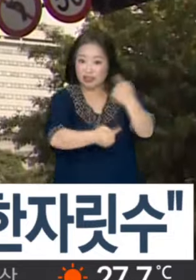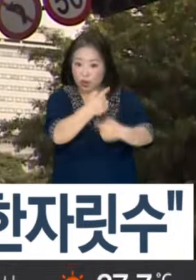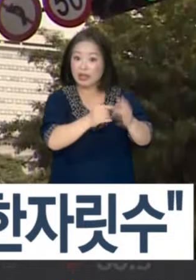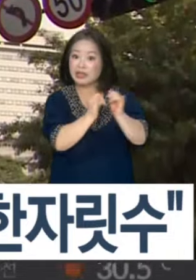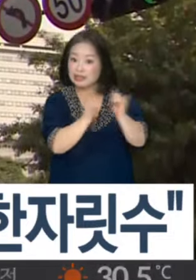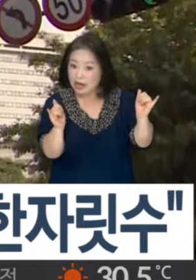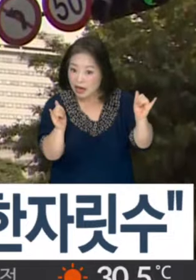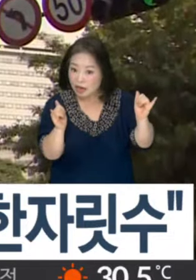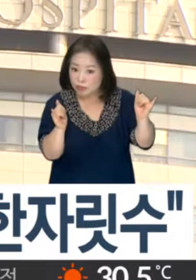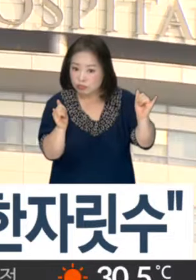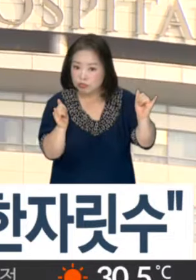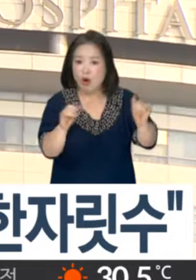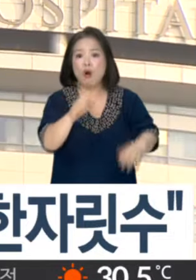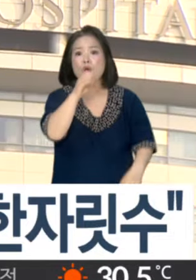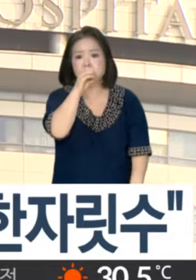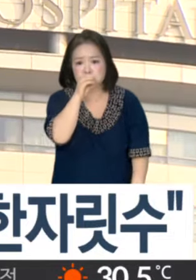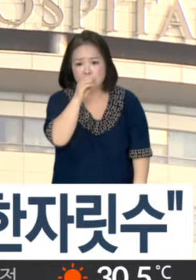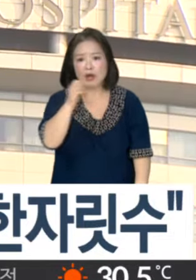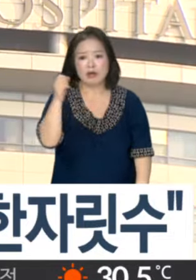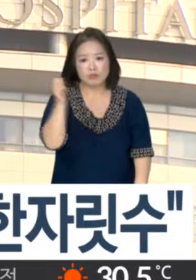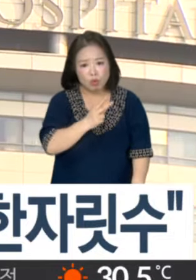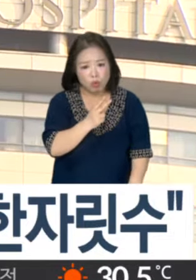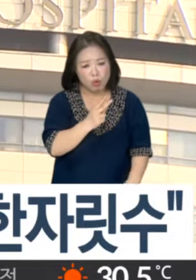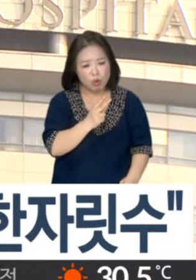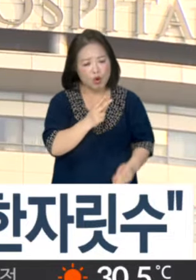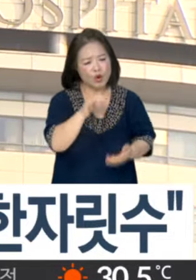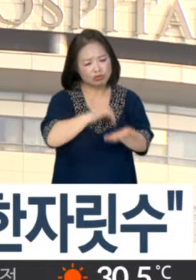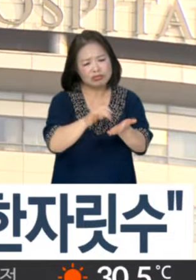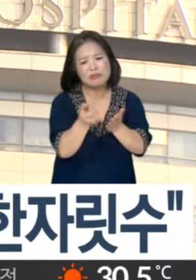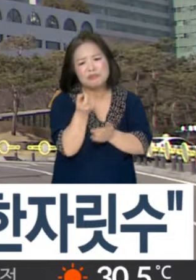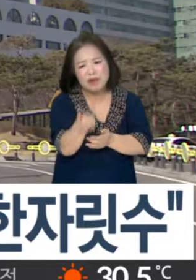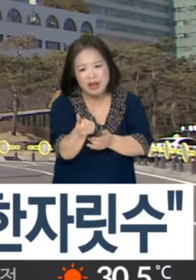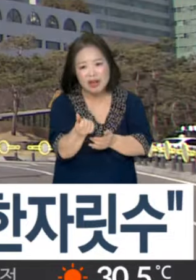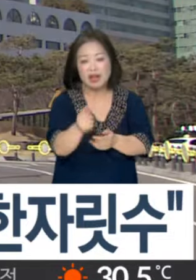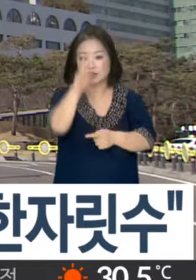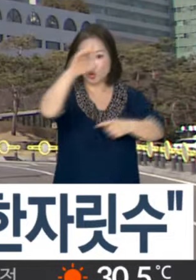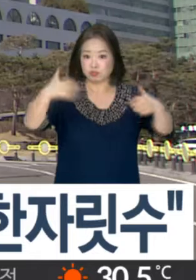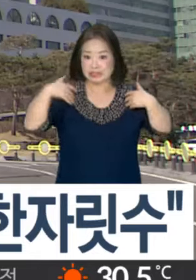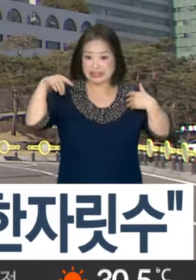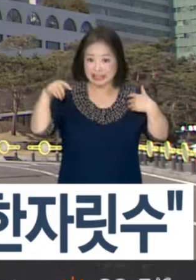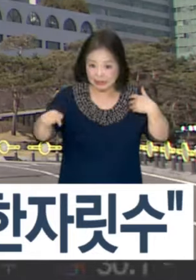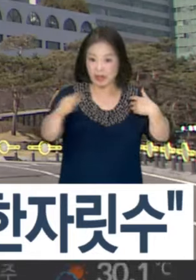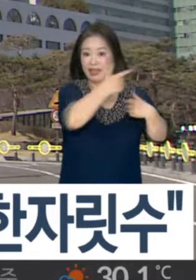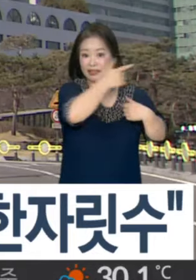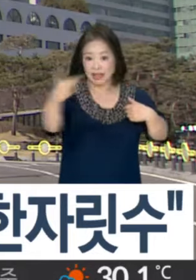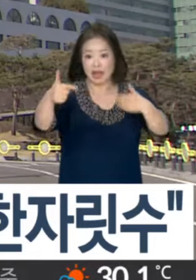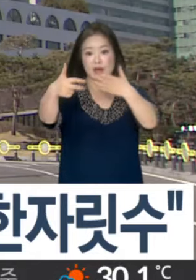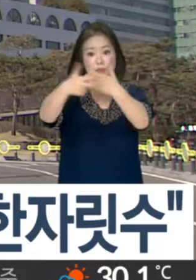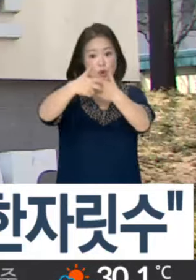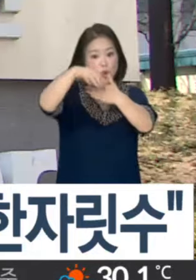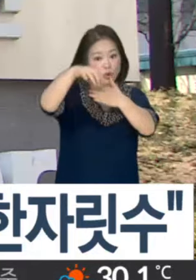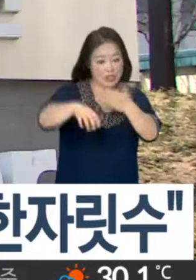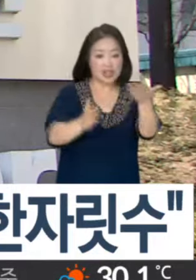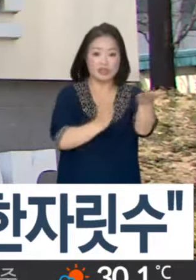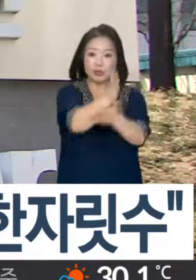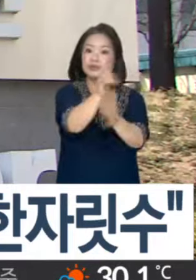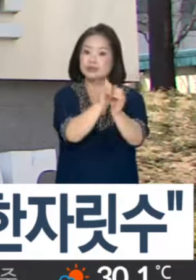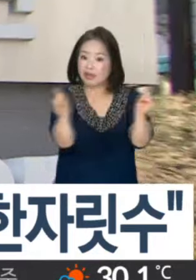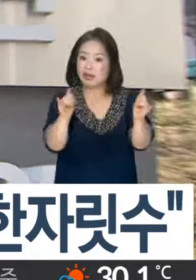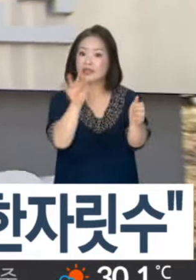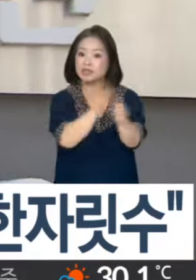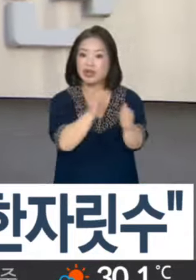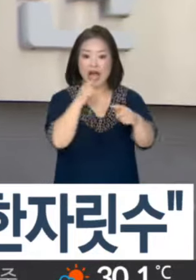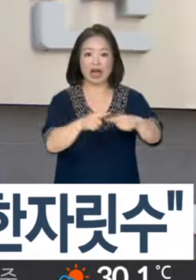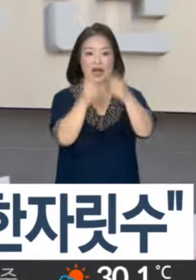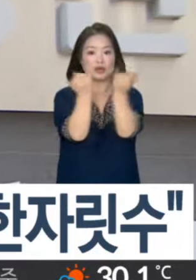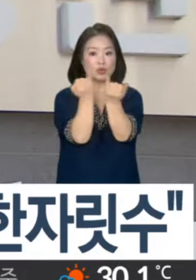전공의는 아예 없거나 한 자리 수에 그쳤습니다 정부는 상급 종합병원의 정문위 진료지원 간호사